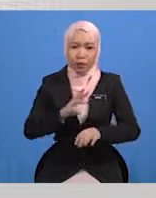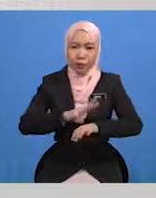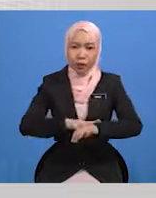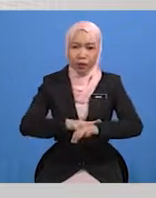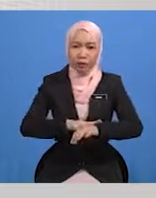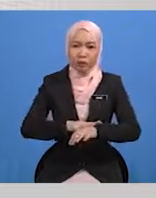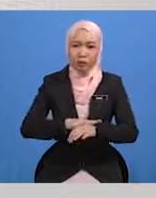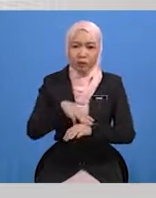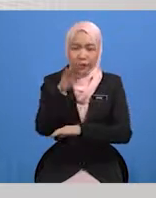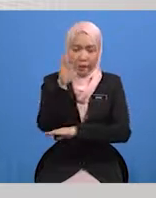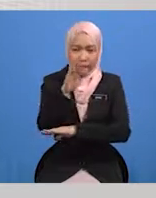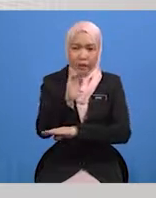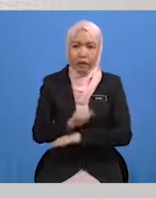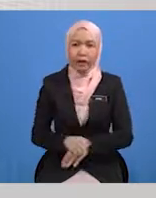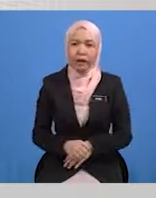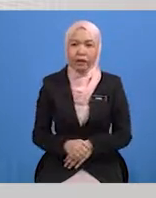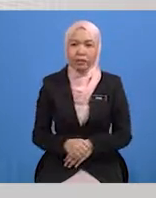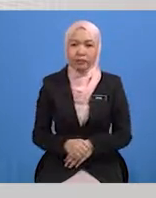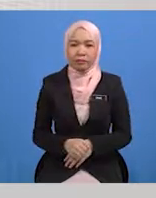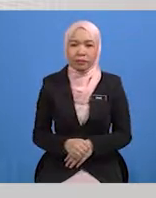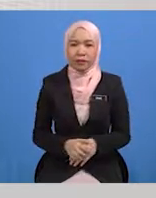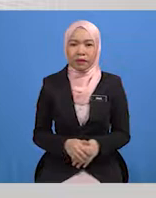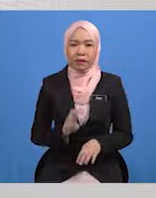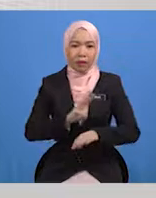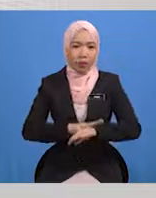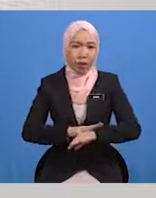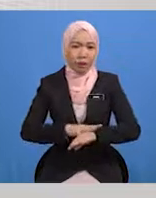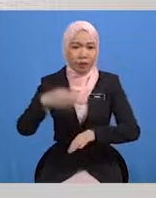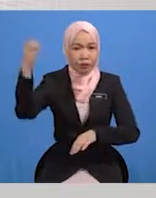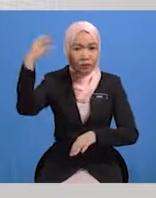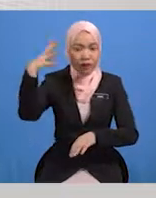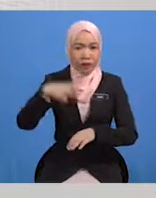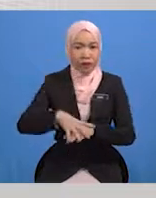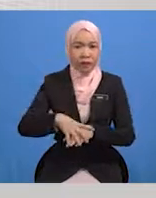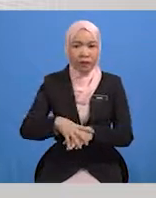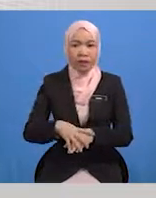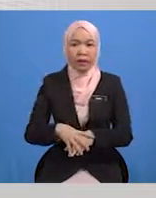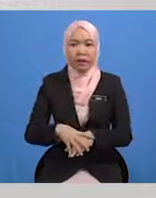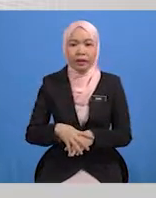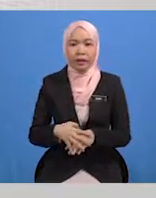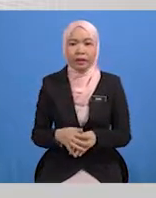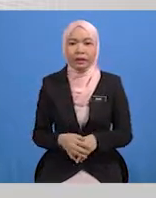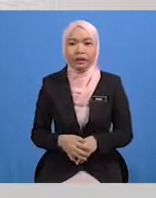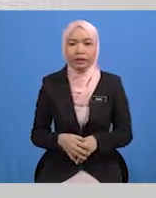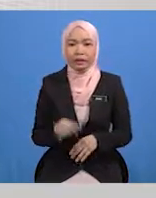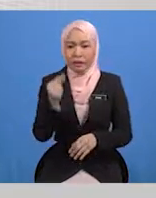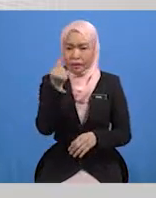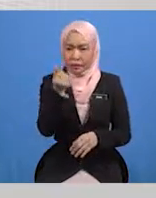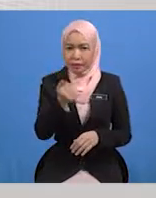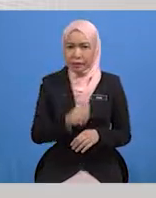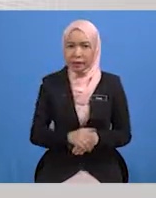begini, ketika lembayung dan cahaya matahari yang berbaki,